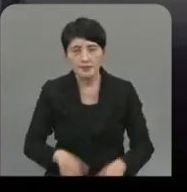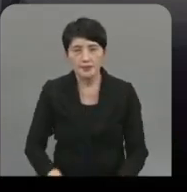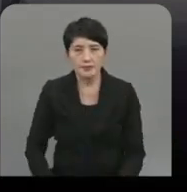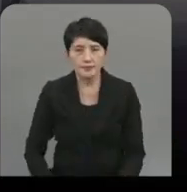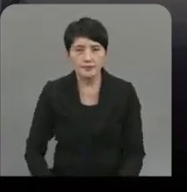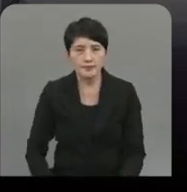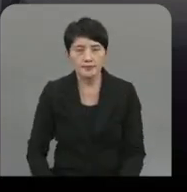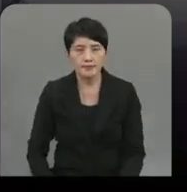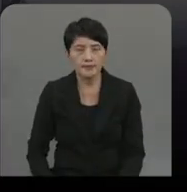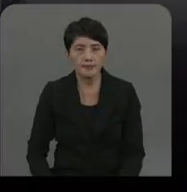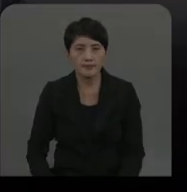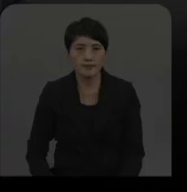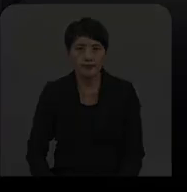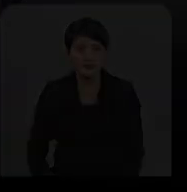năm 1995